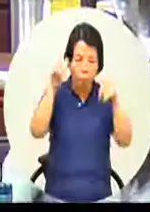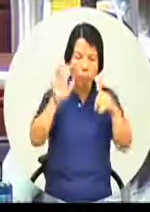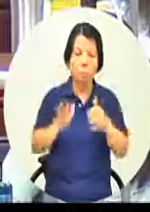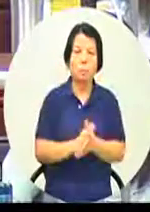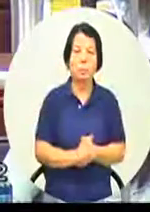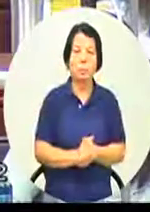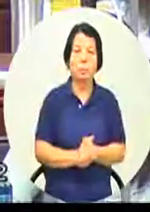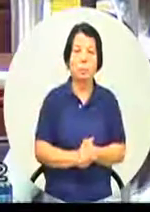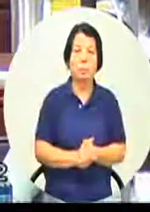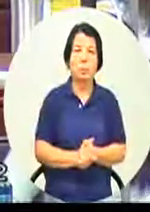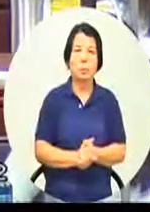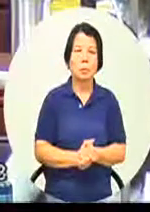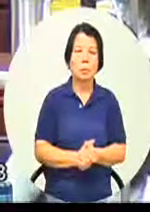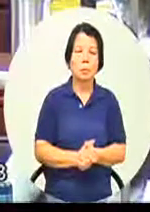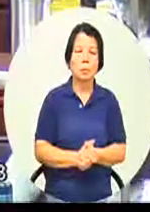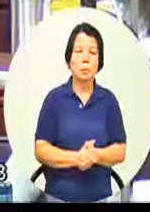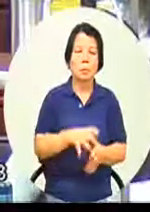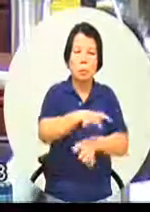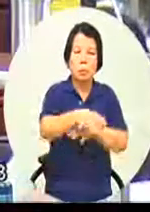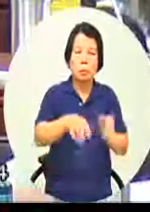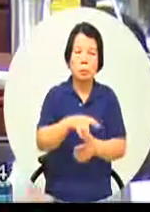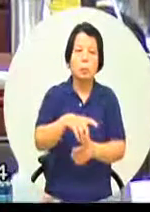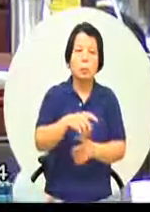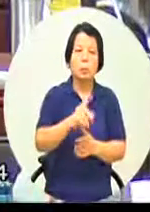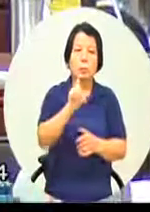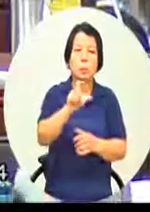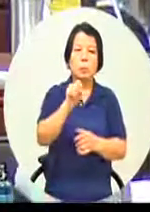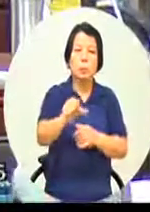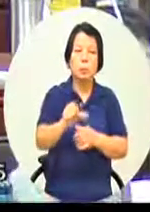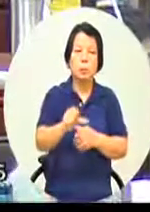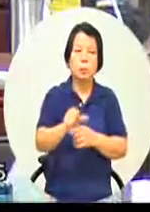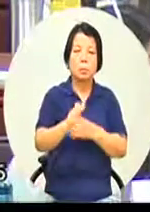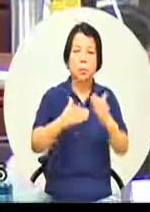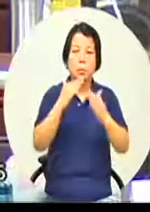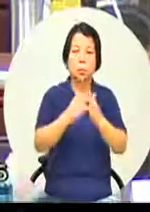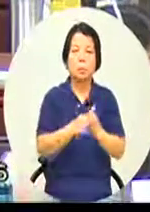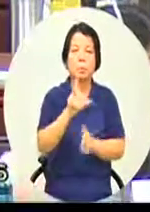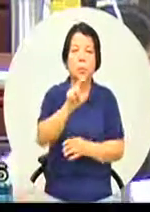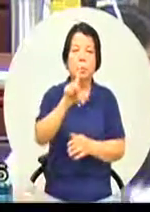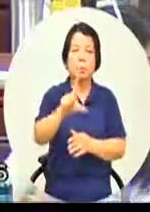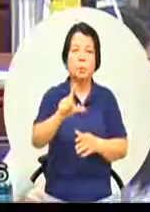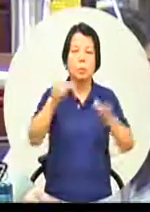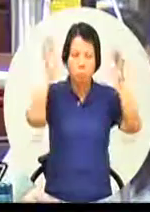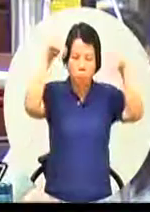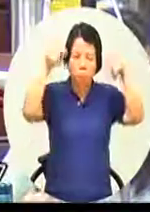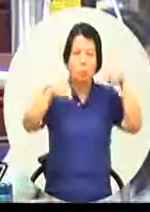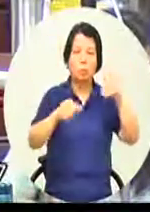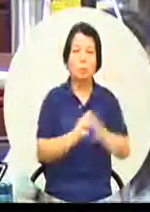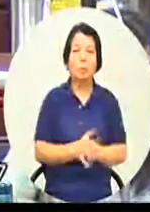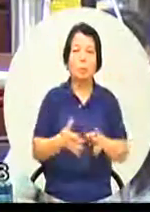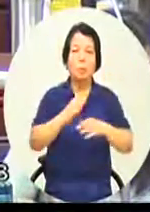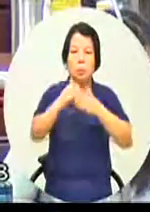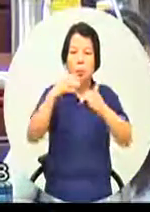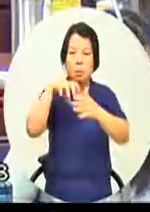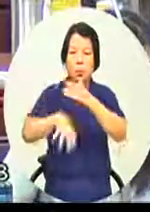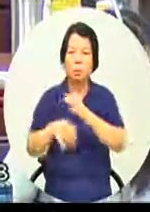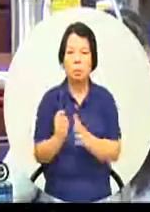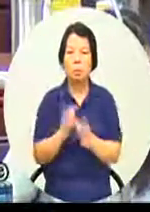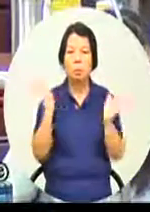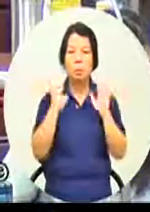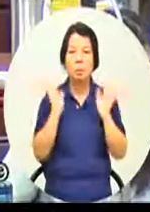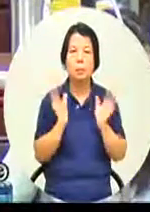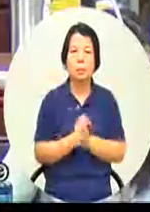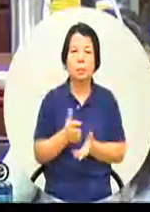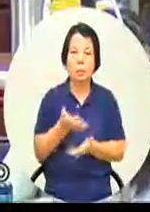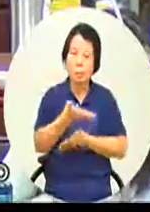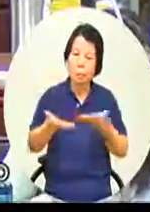15所学校呢，66只的校园犬，那已经在校园当中可以跟那个小朋友跟同学能够